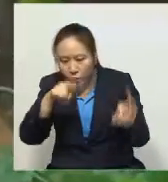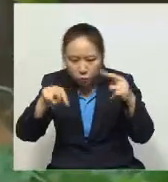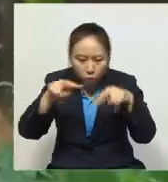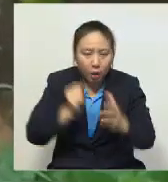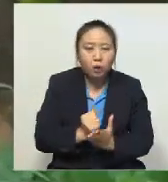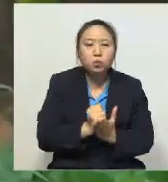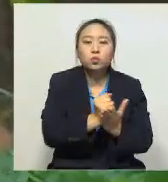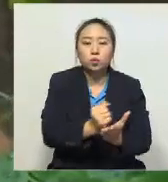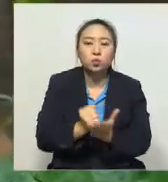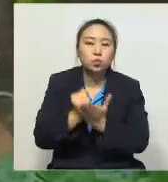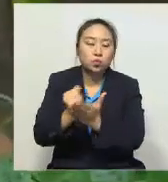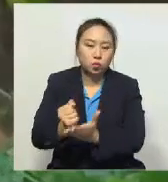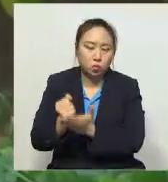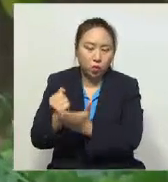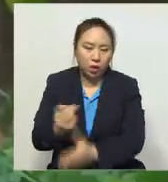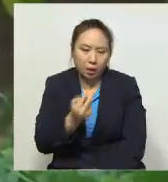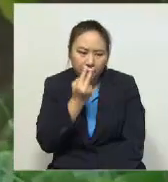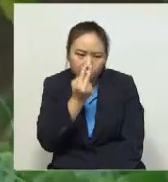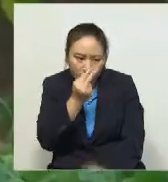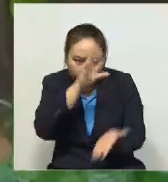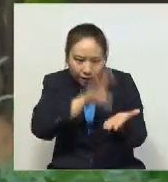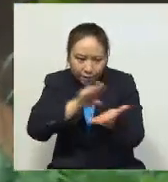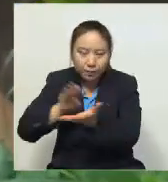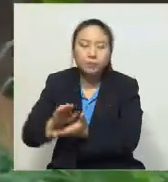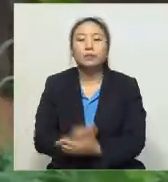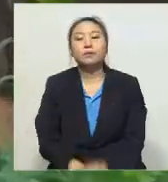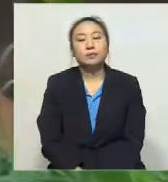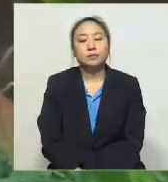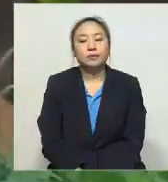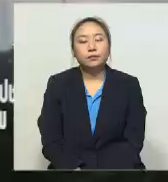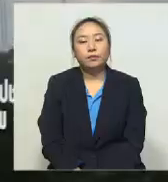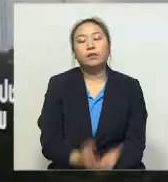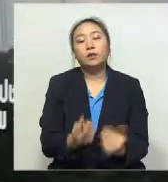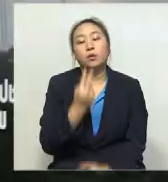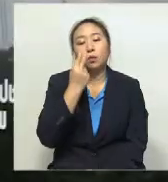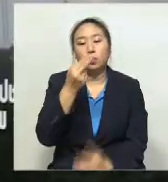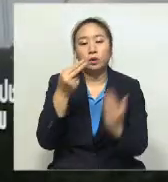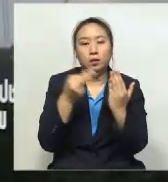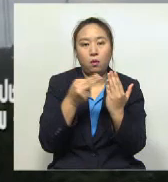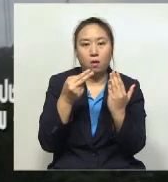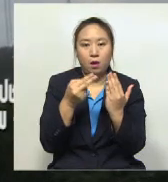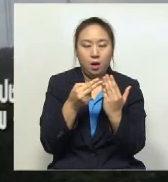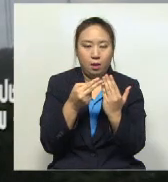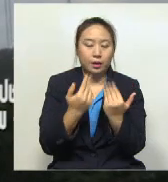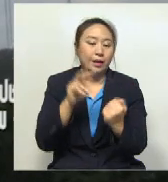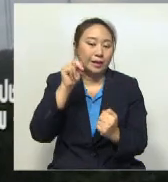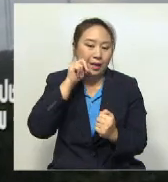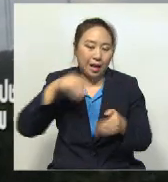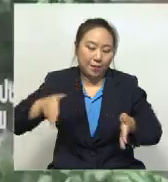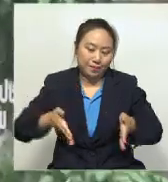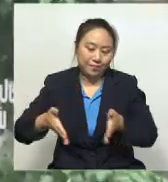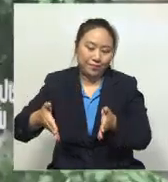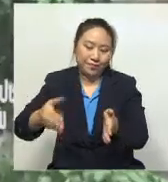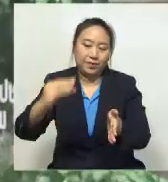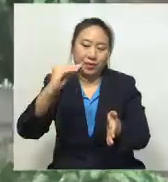ไปให้ความช่วยเหลือค่ะแล้วก็ไปติดตามสถานการณ์อย่างใกล้ชิด ไปดูที่จังหวัดหนองคายกันบ้างนะคะระดับน้ำโขงที่